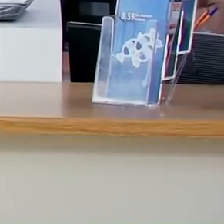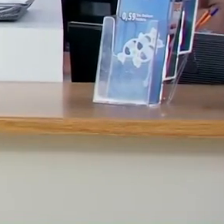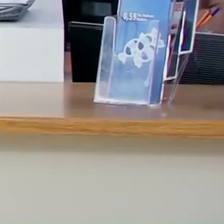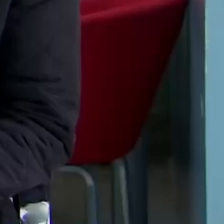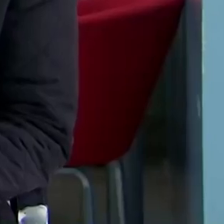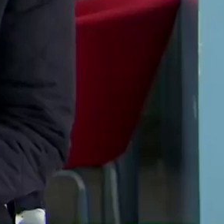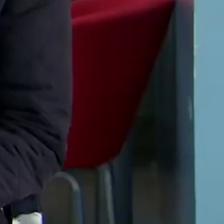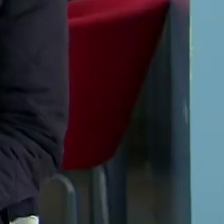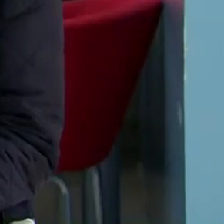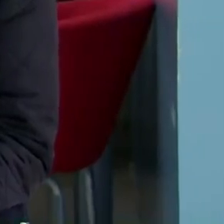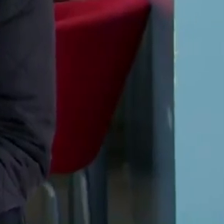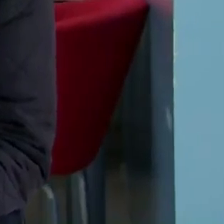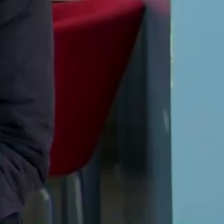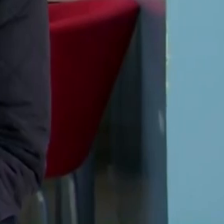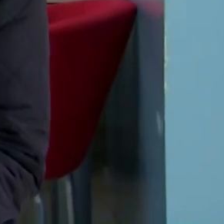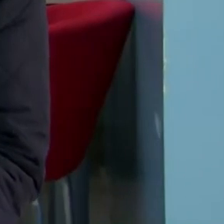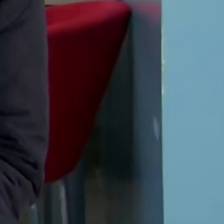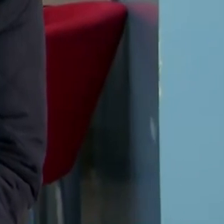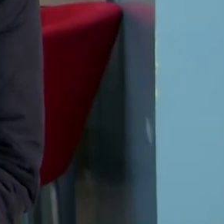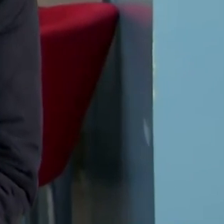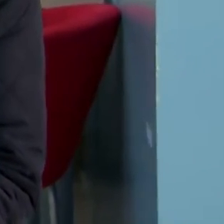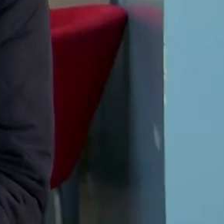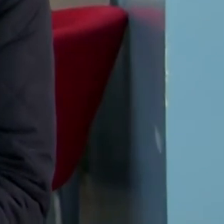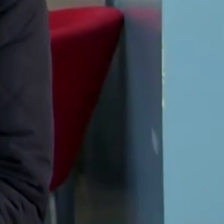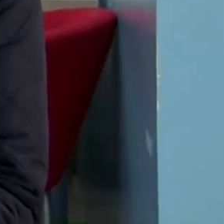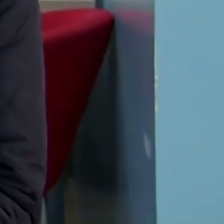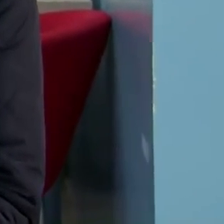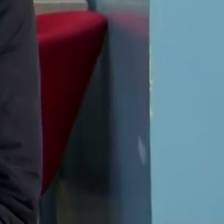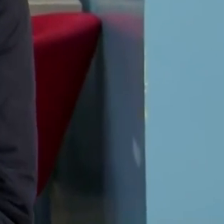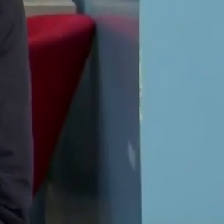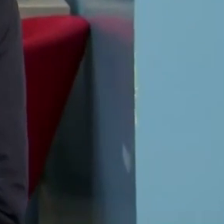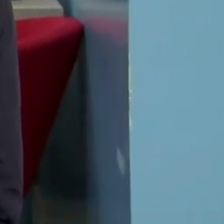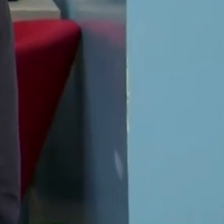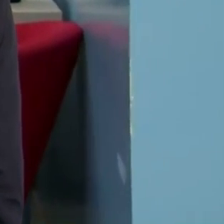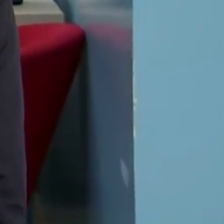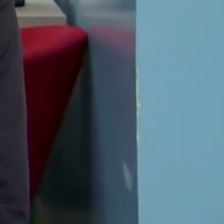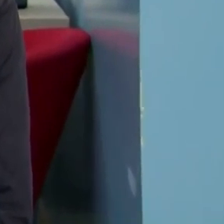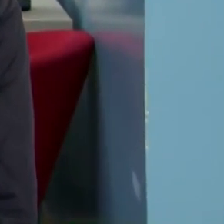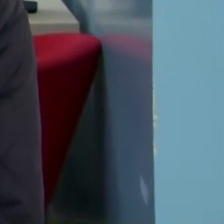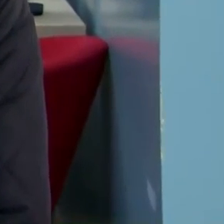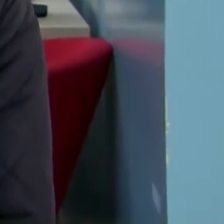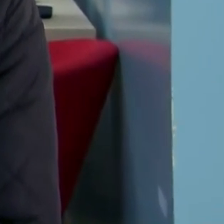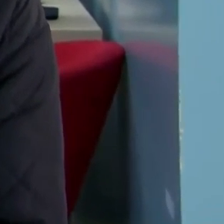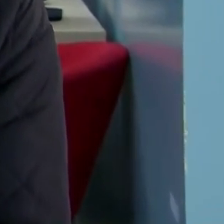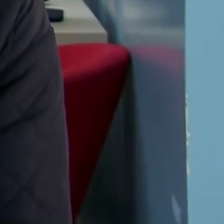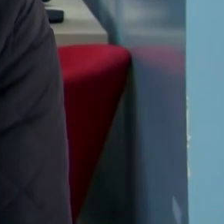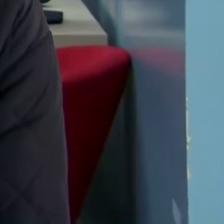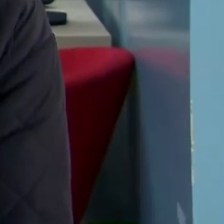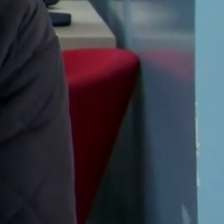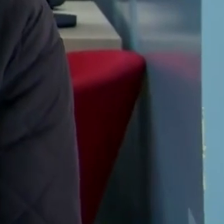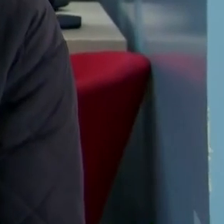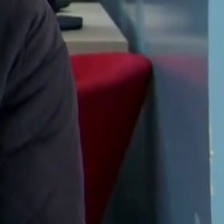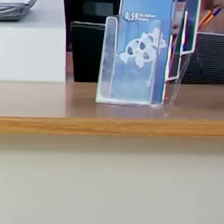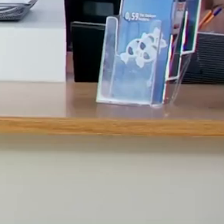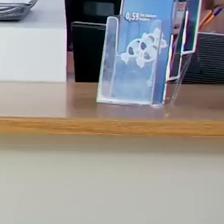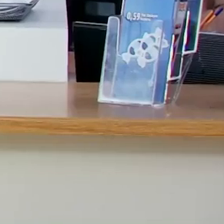sabitlemiş, inceden inceye her hareketini süzüyor. Tuba hala Nurhan'ın yanında. Dosyayla ilgili çözemediği bir sorun olsa